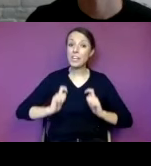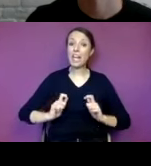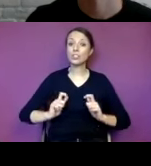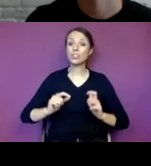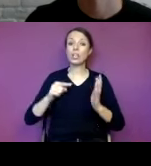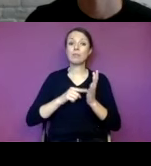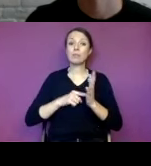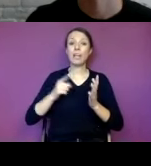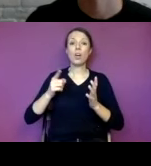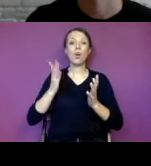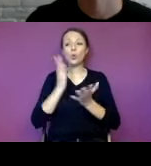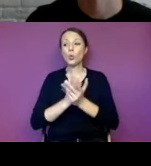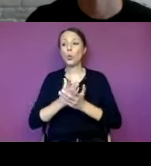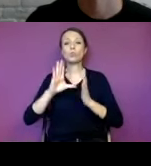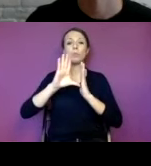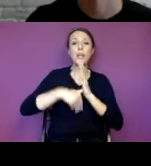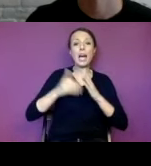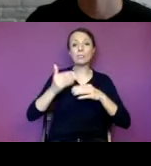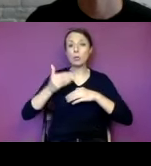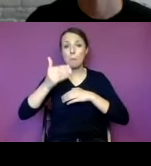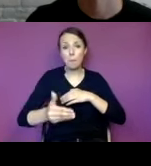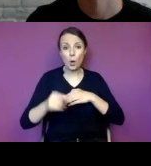tak, tam gdzie jest dominująca liczba osób